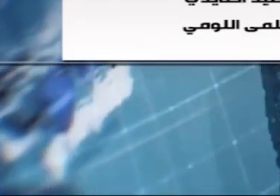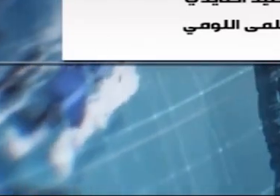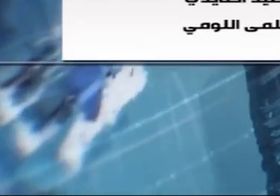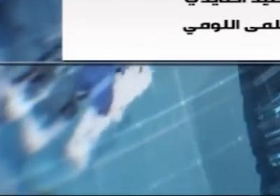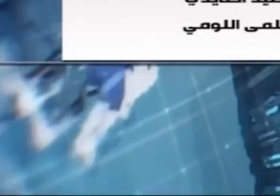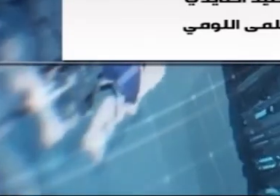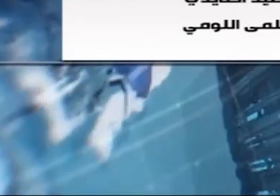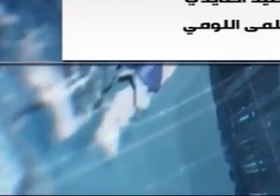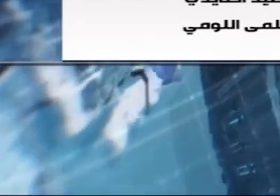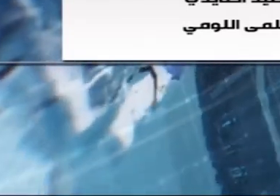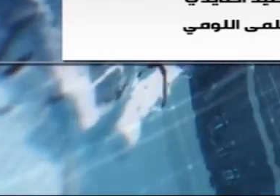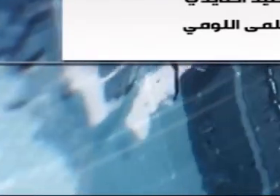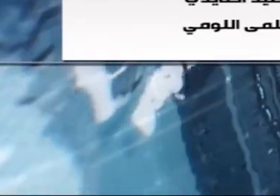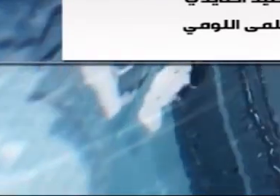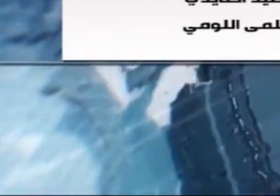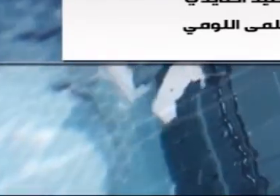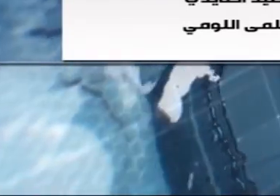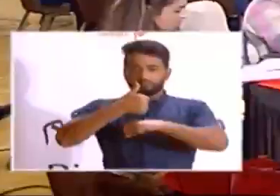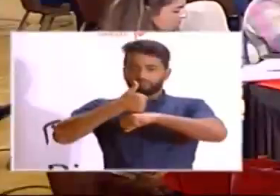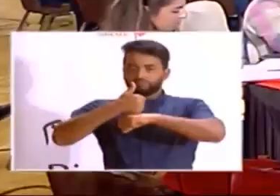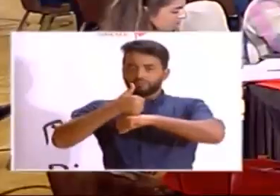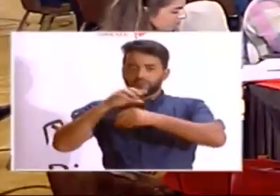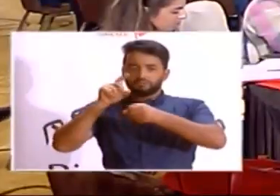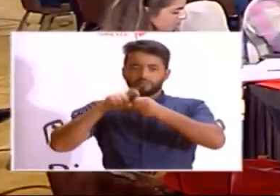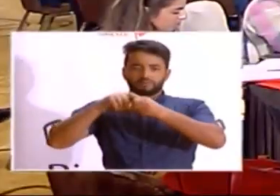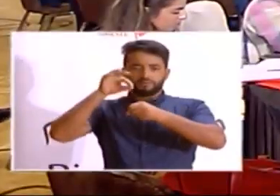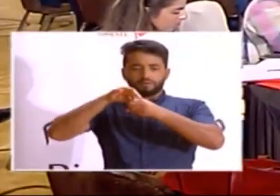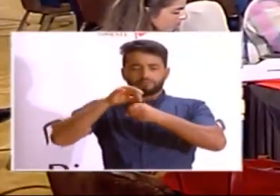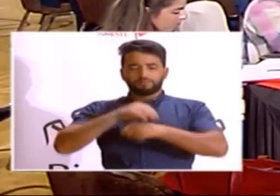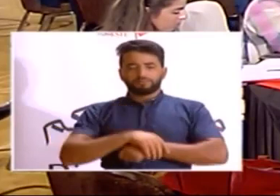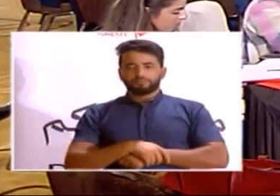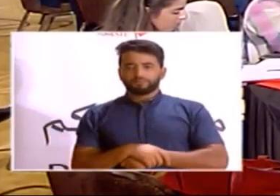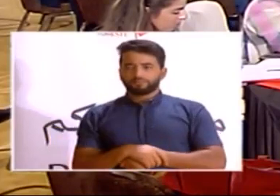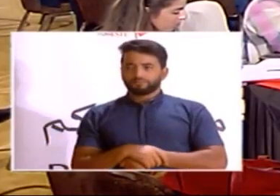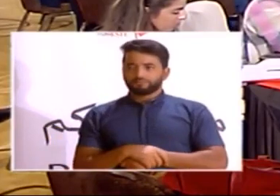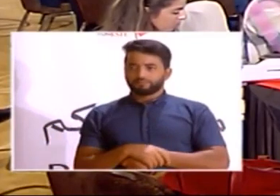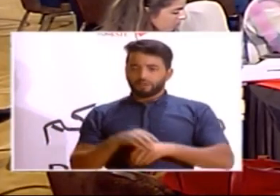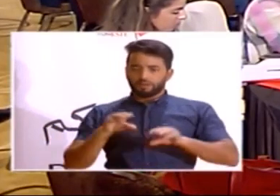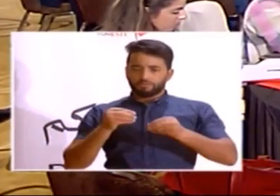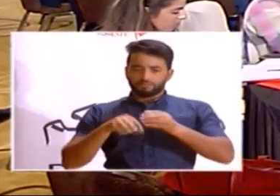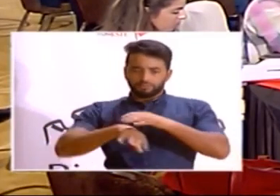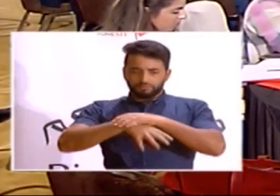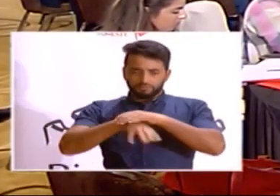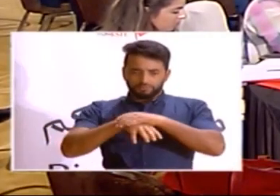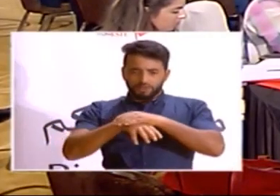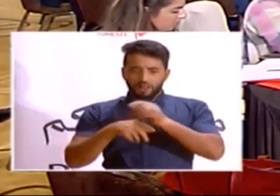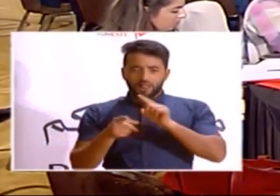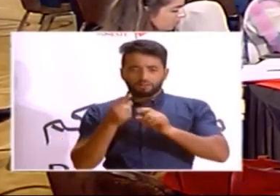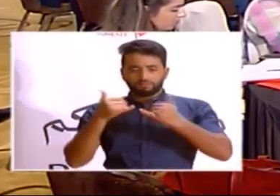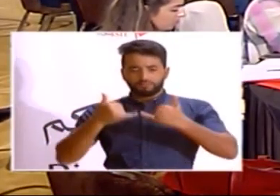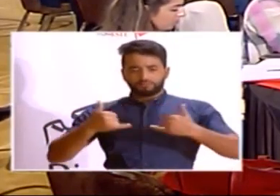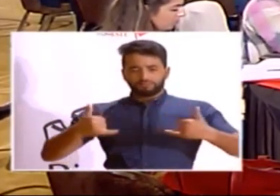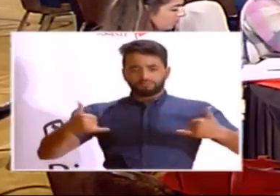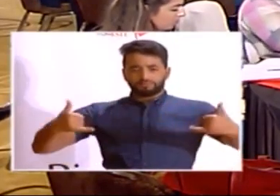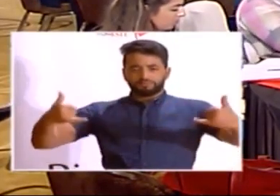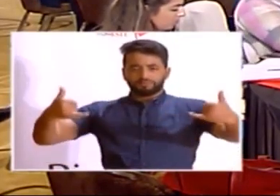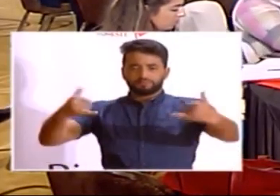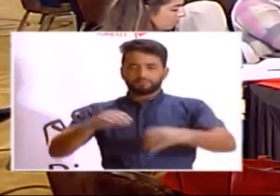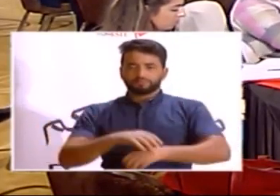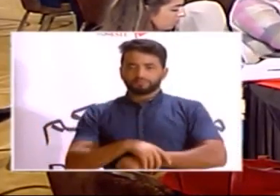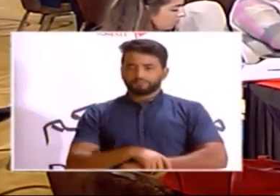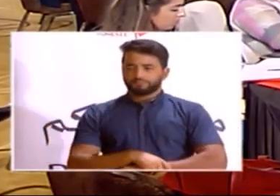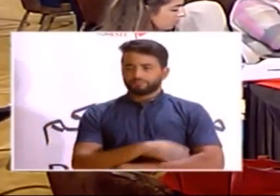العايدي اليومين واجهت كذلك القرعه الخاصه بتحديد اماكن المترشحين داخل فضاء اجراء